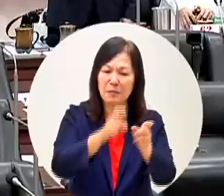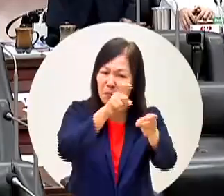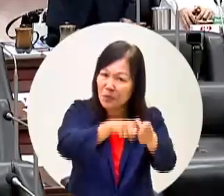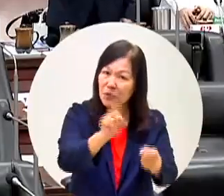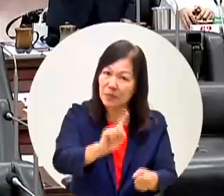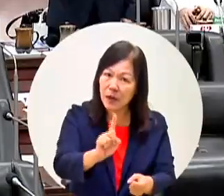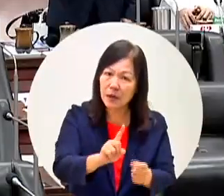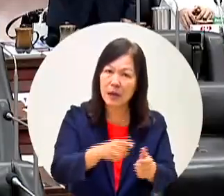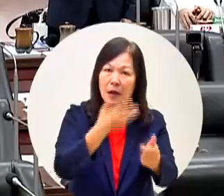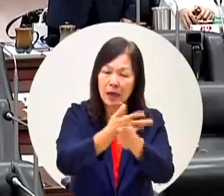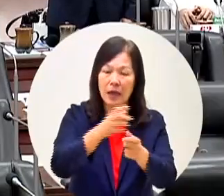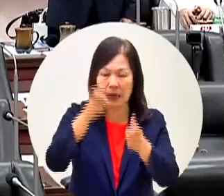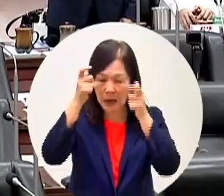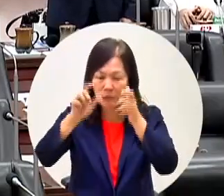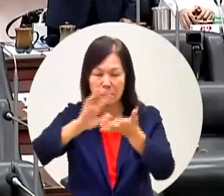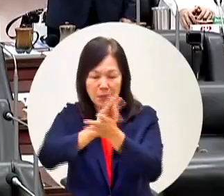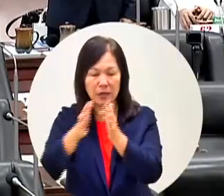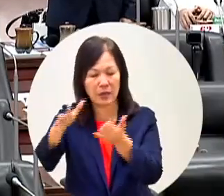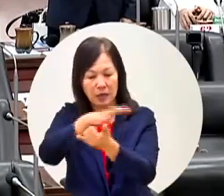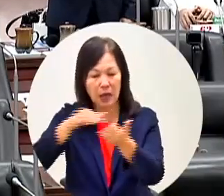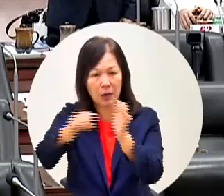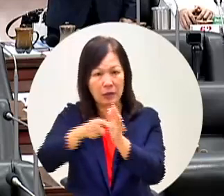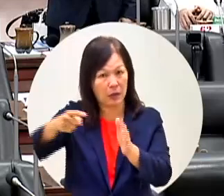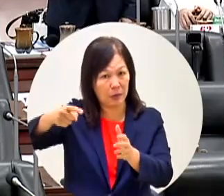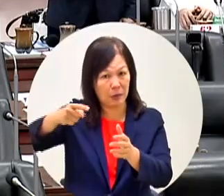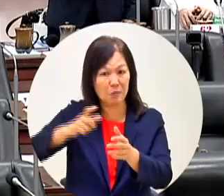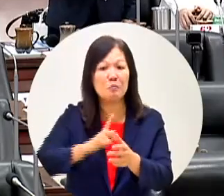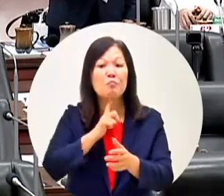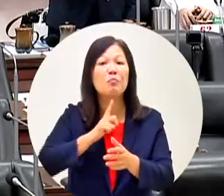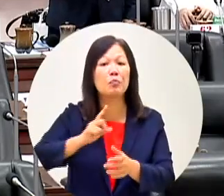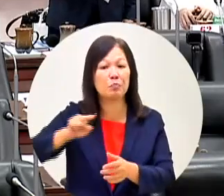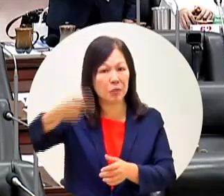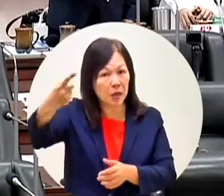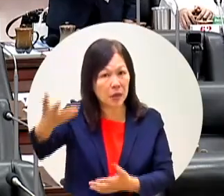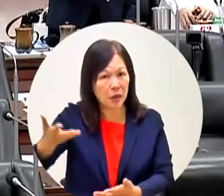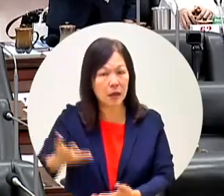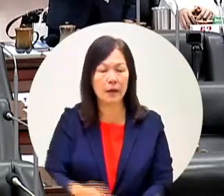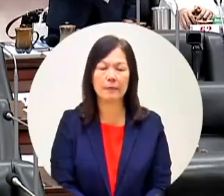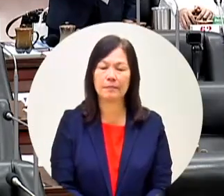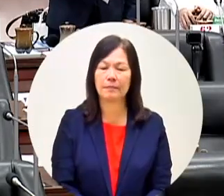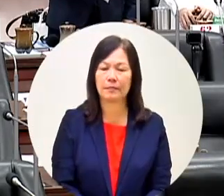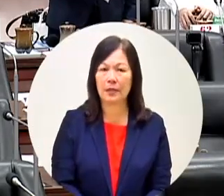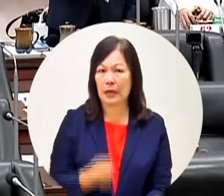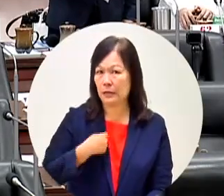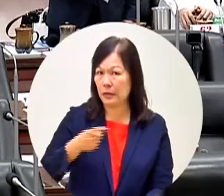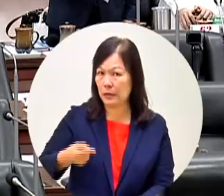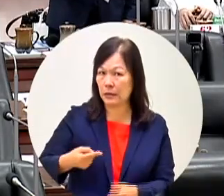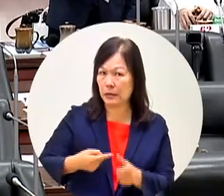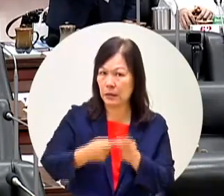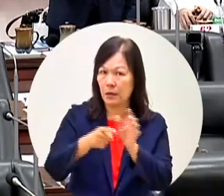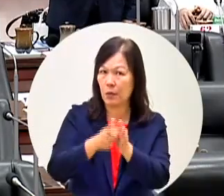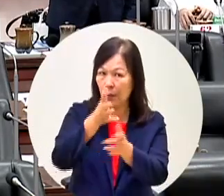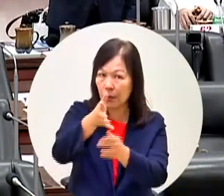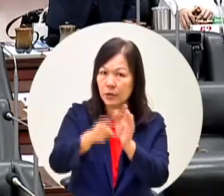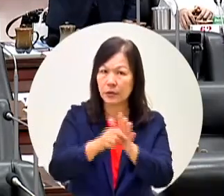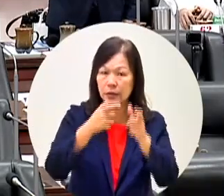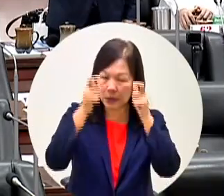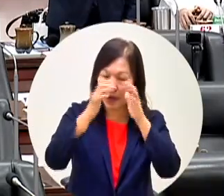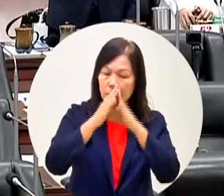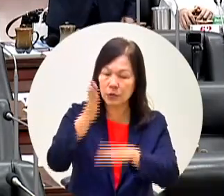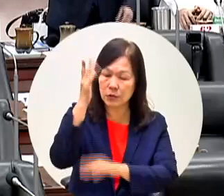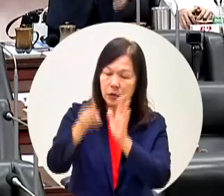首富？我们看下一页。第一个问你的是，这是来自于高雄市政府产经情势报告第三季的资